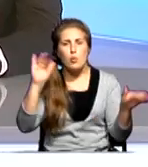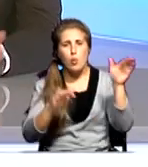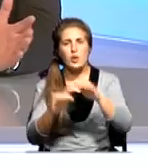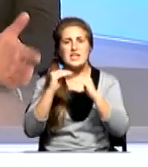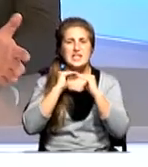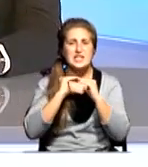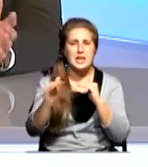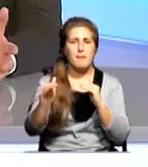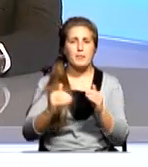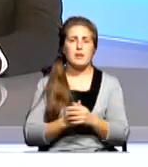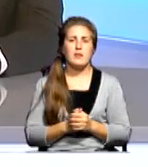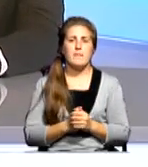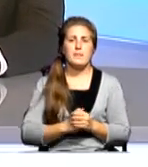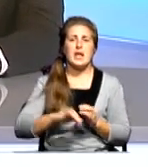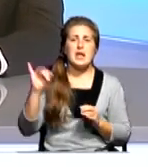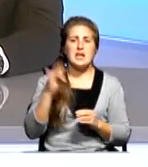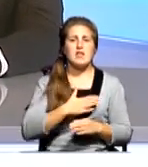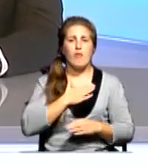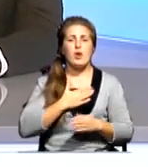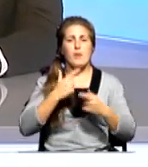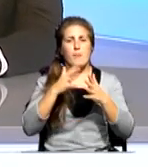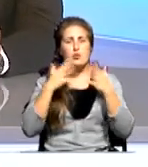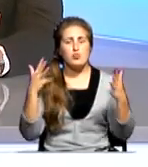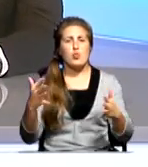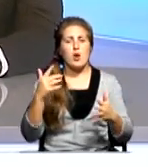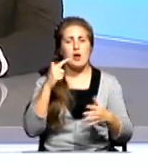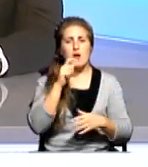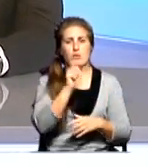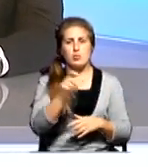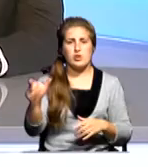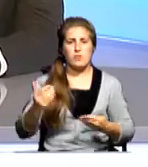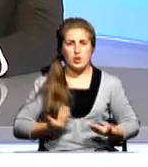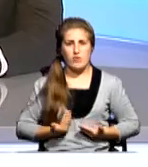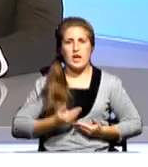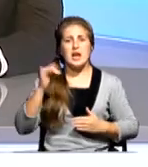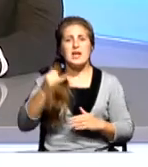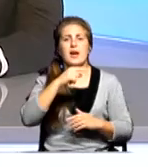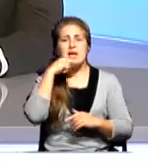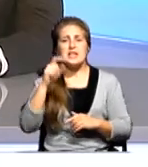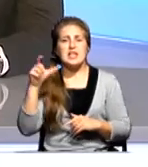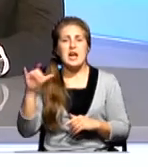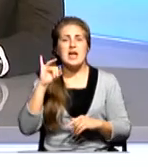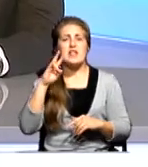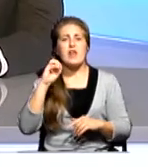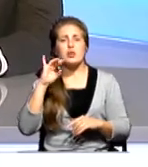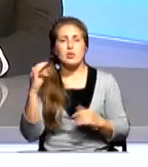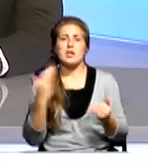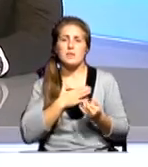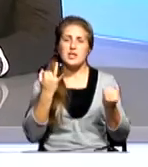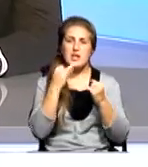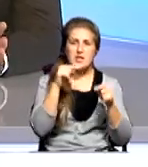и довольно большое количество жителей проживает конечно интересен и российским инвесторам и нашем внутреннем